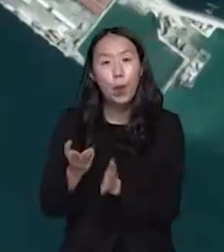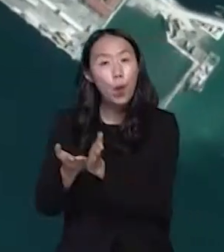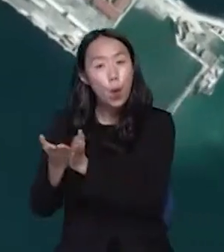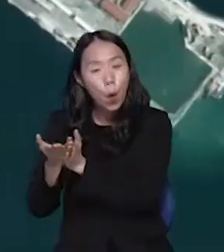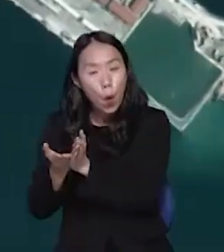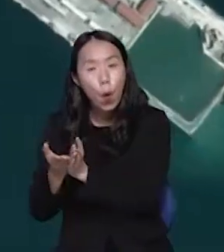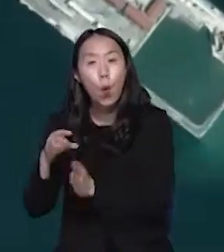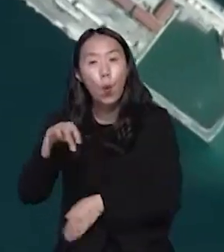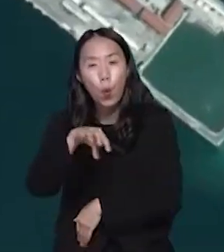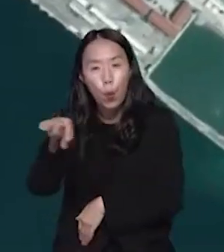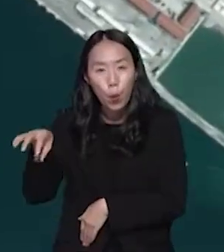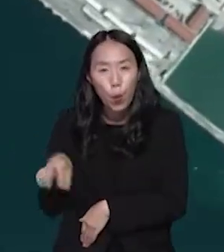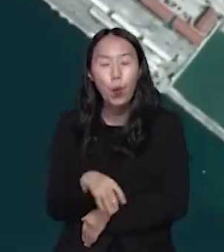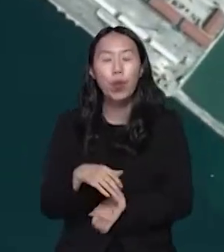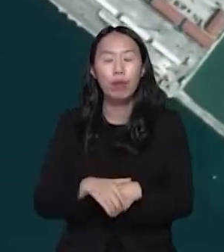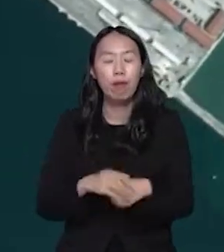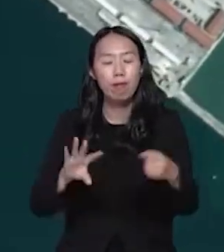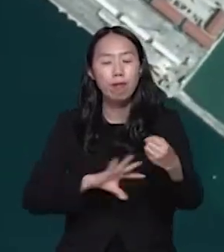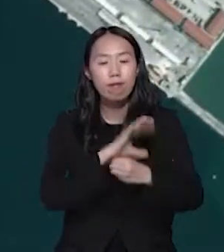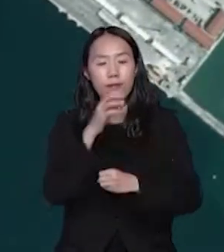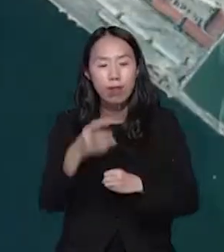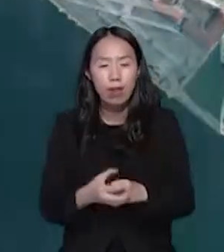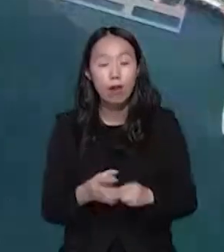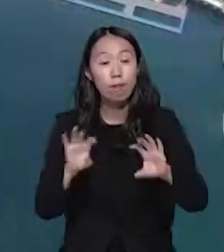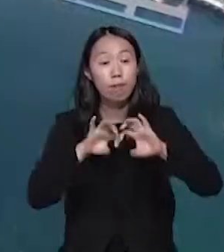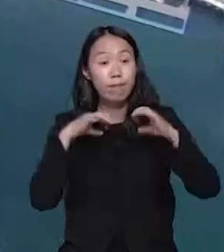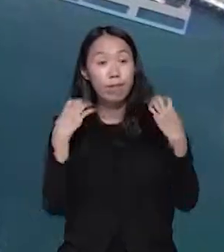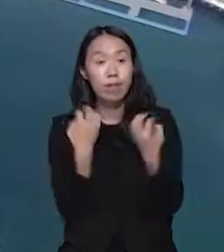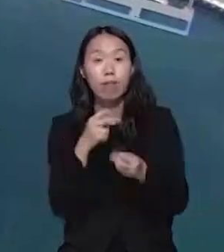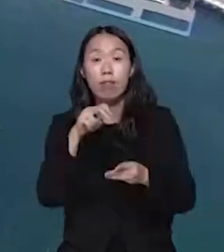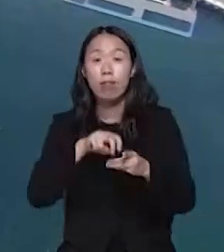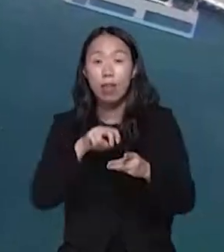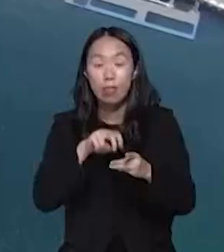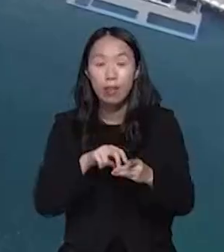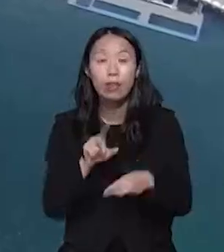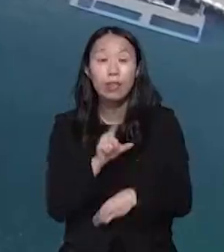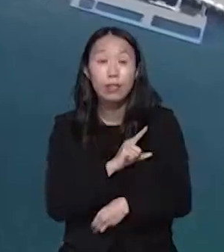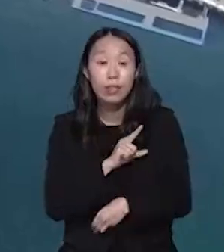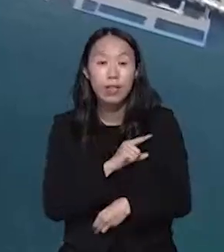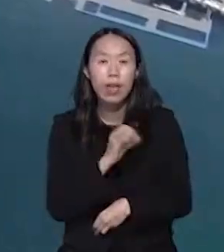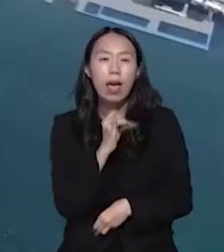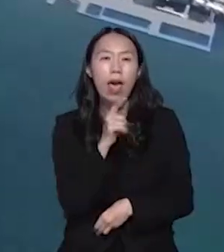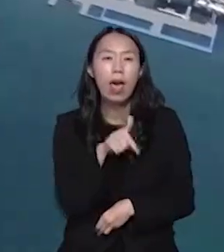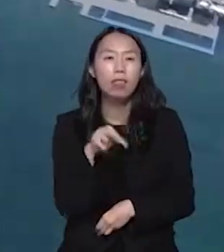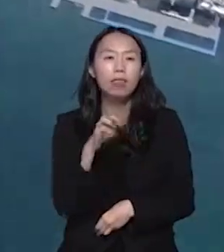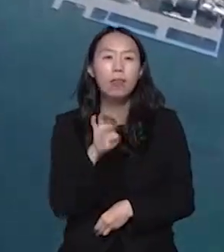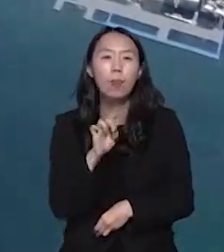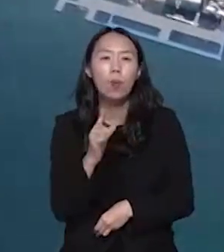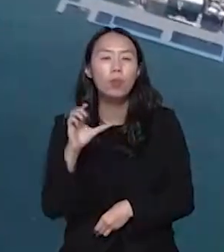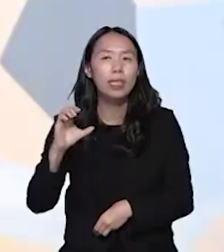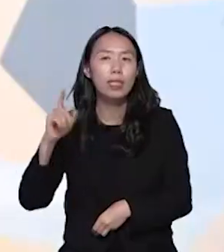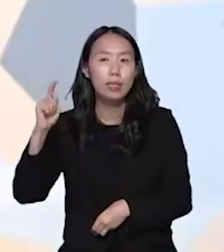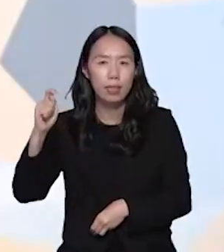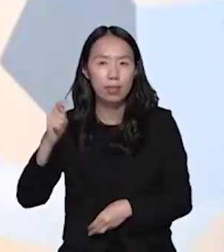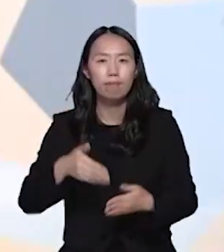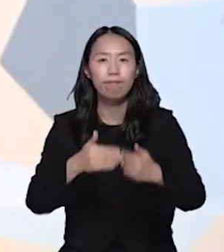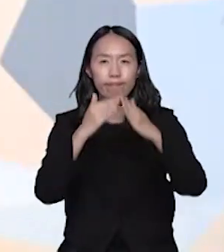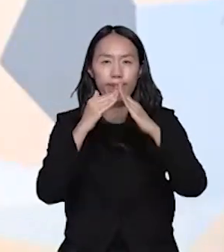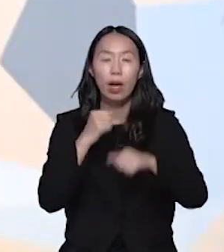포함한 무지에 세계적인 수준의 국제 센터인 가칭 엑스포 CNT 립이 추진됩니다